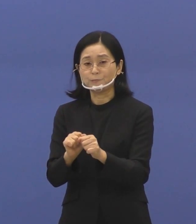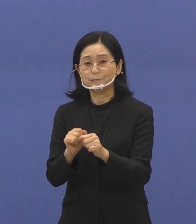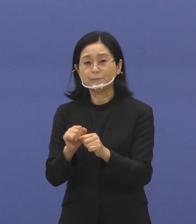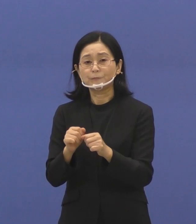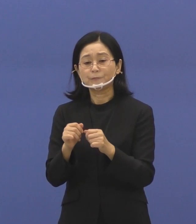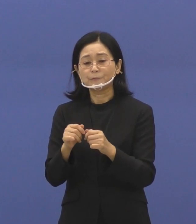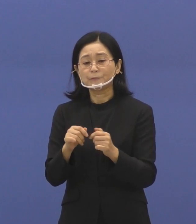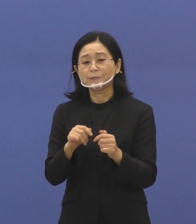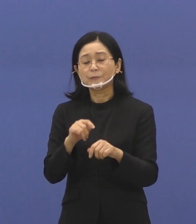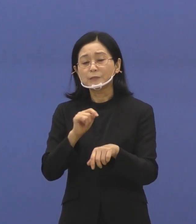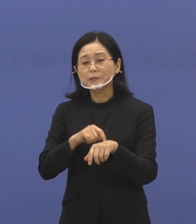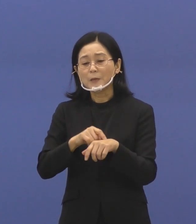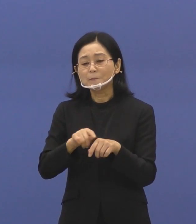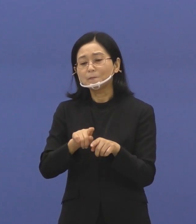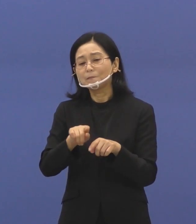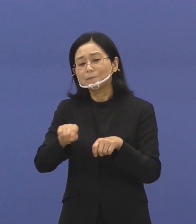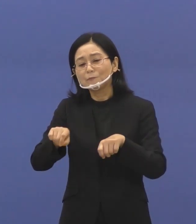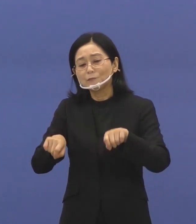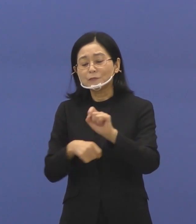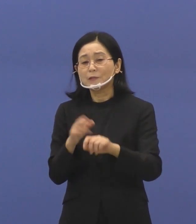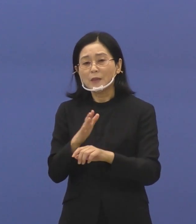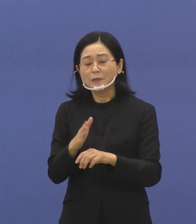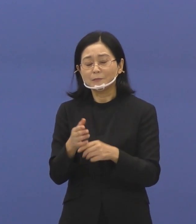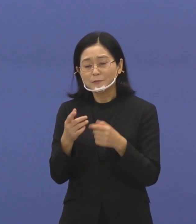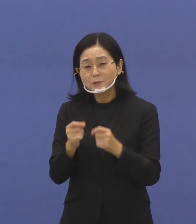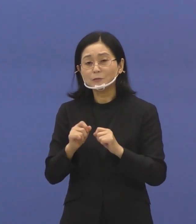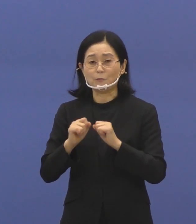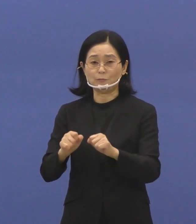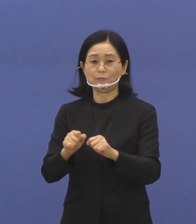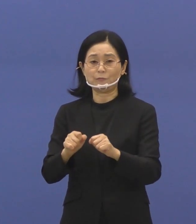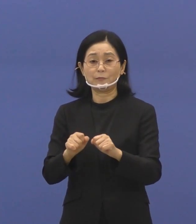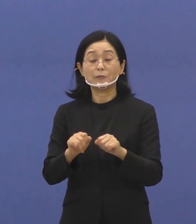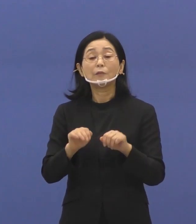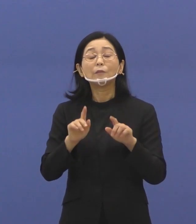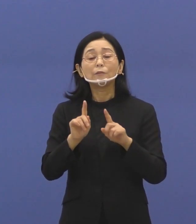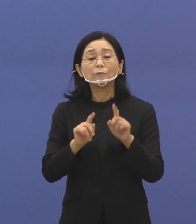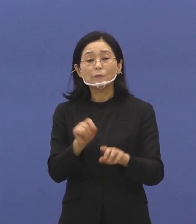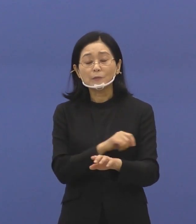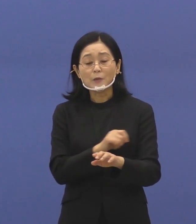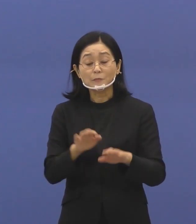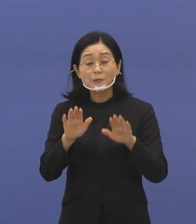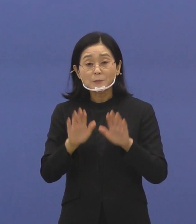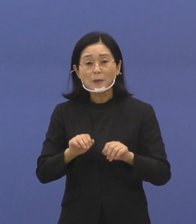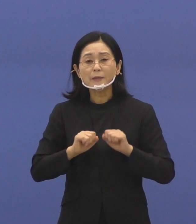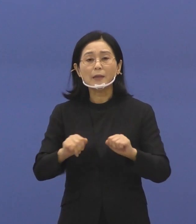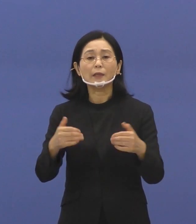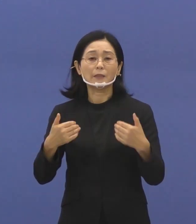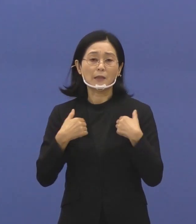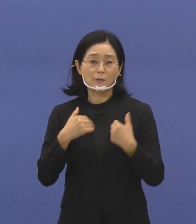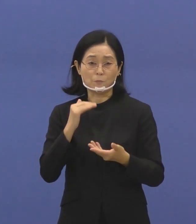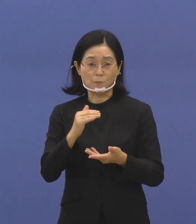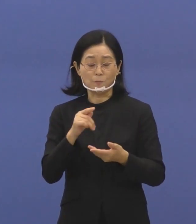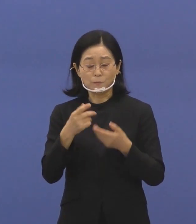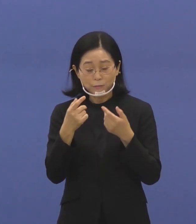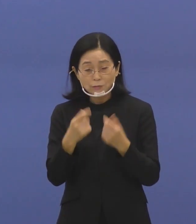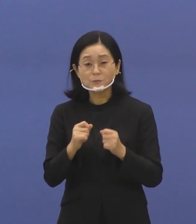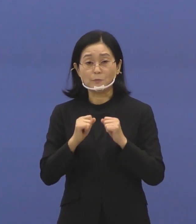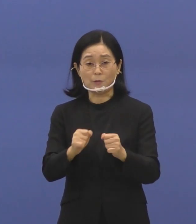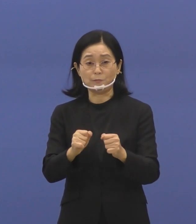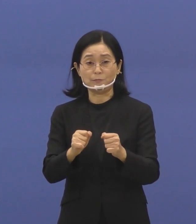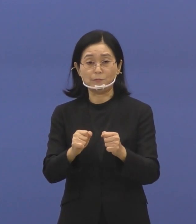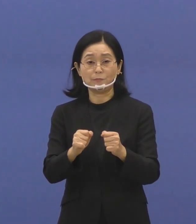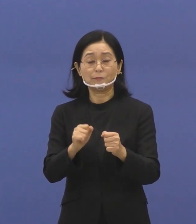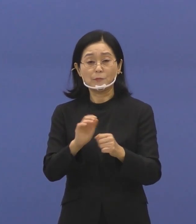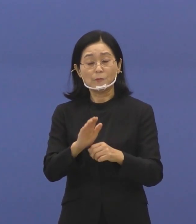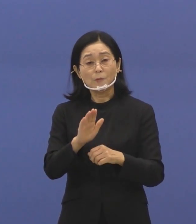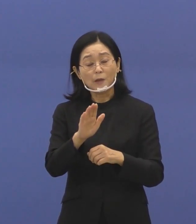題かと言いますと、こうやらなきゃならないことを丁寧にきちっとやっていますと、この新規感染者